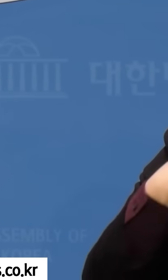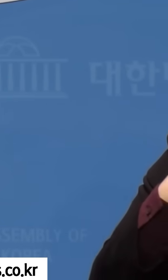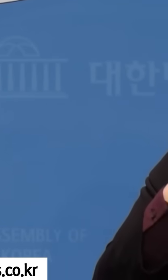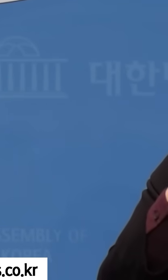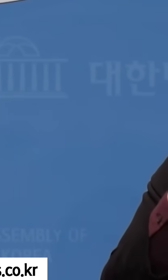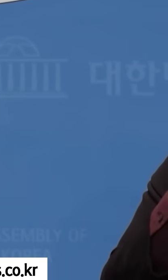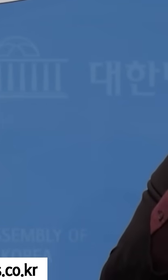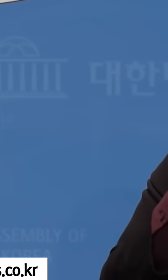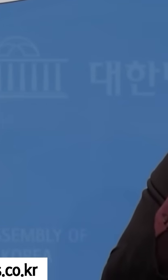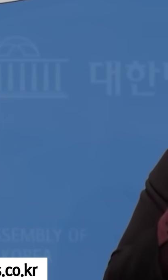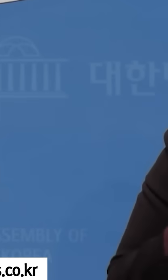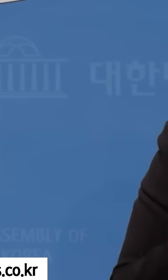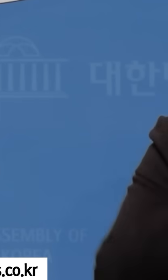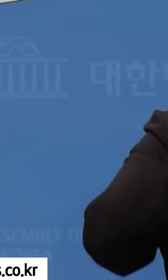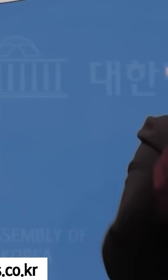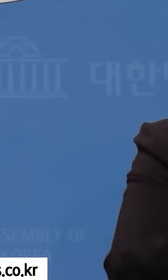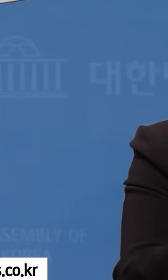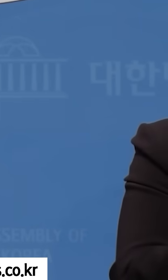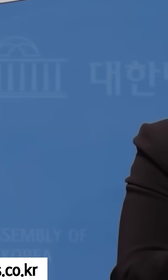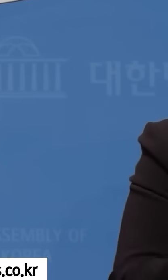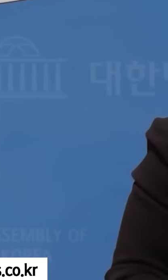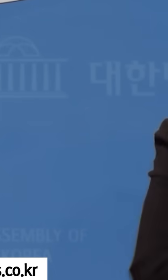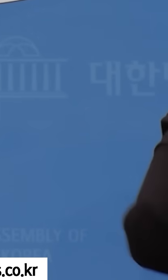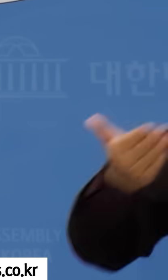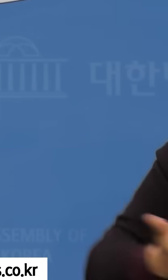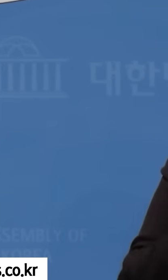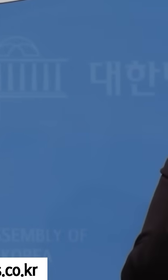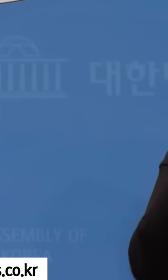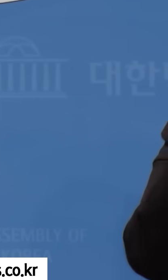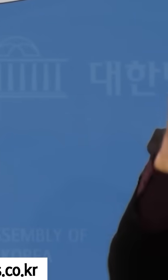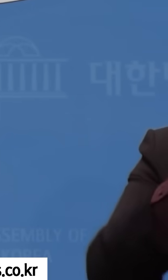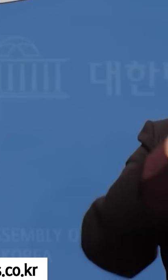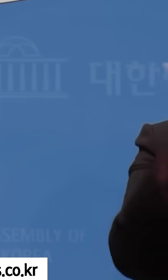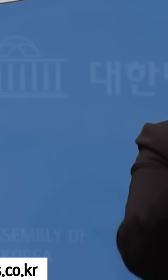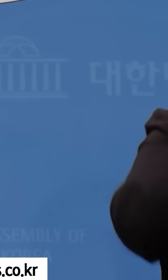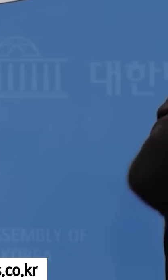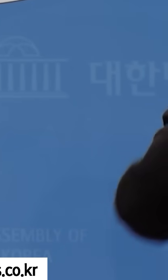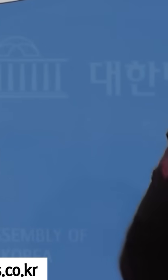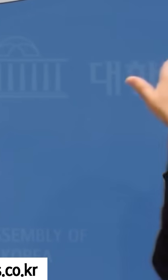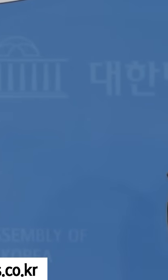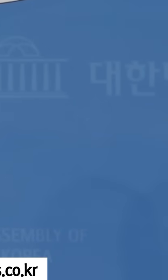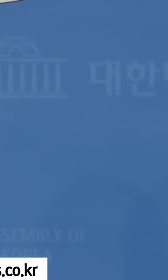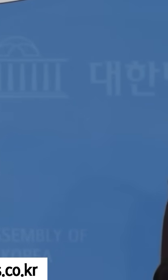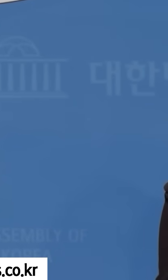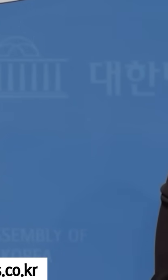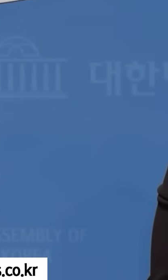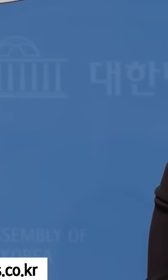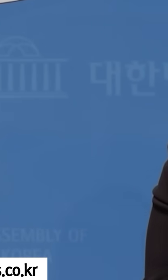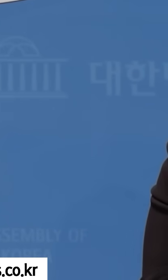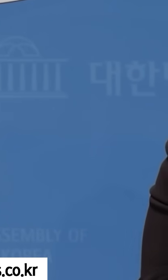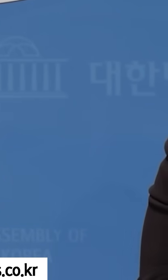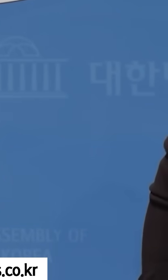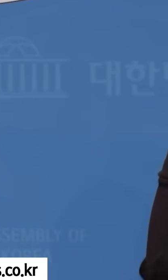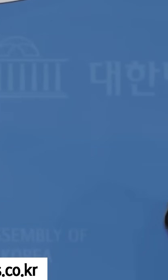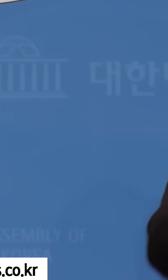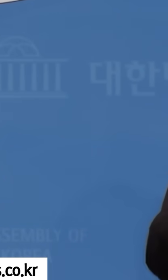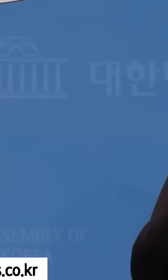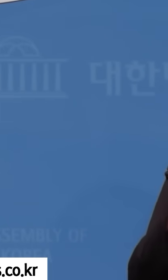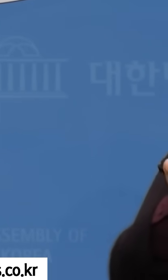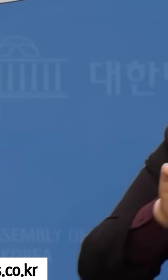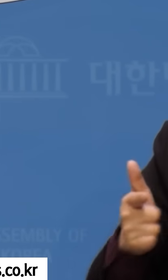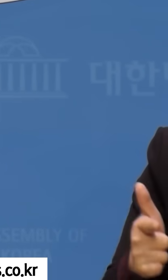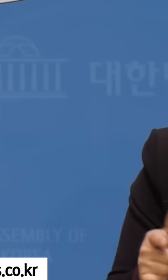우리 22대 국회는 여러분이 멋진 국회의원을 뽑아서 이제는 없애고 싶은 국회가